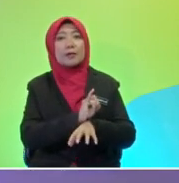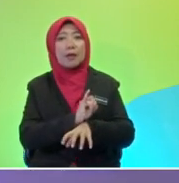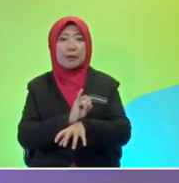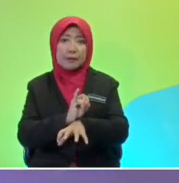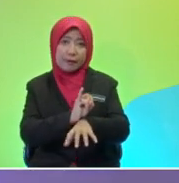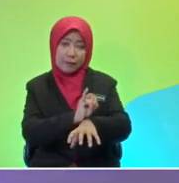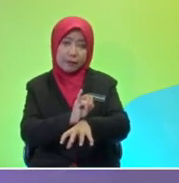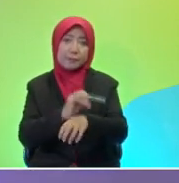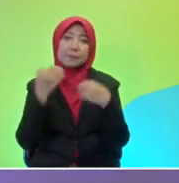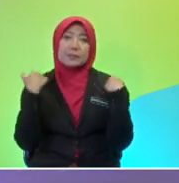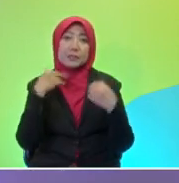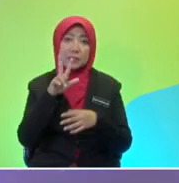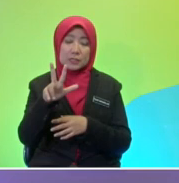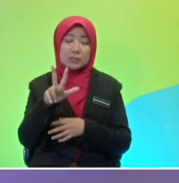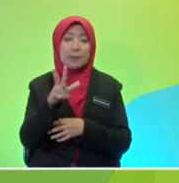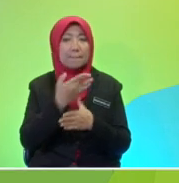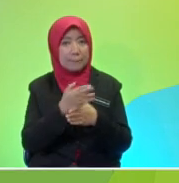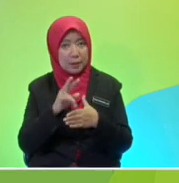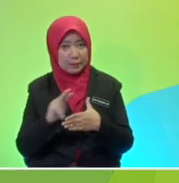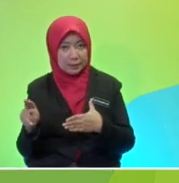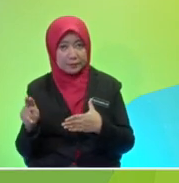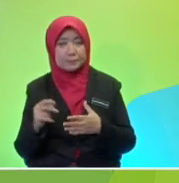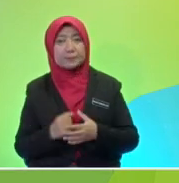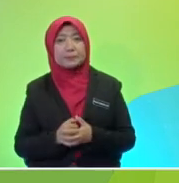ada tiga bagian juga yaitu